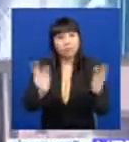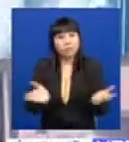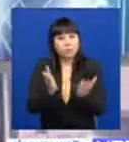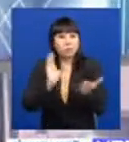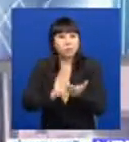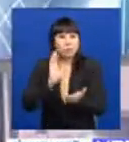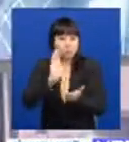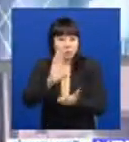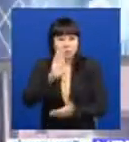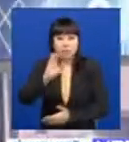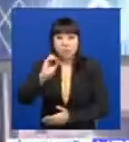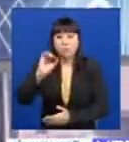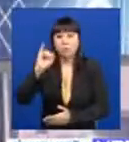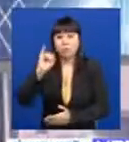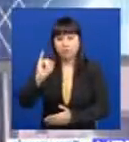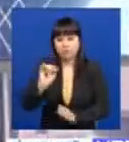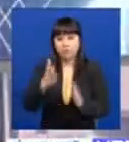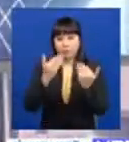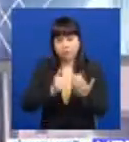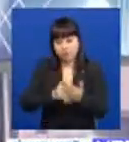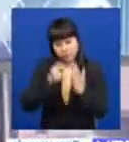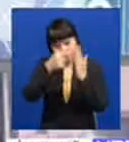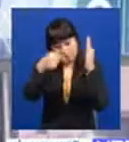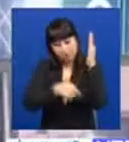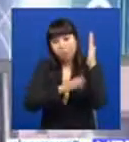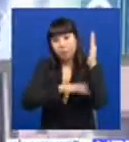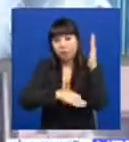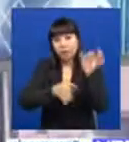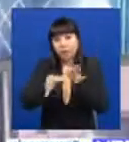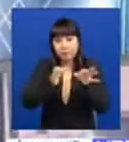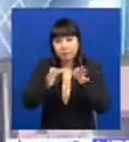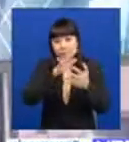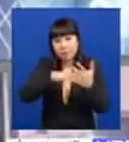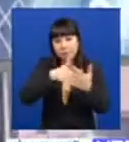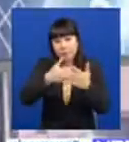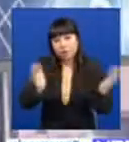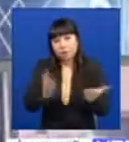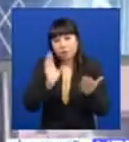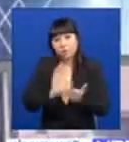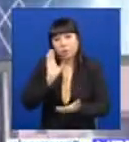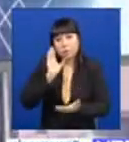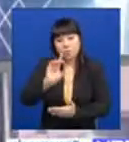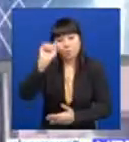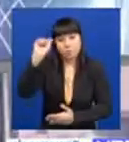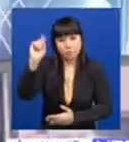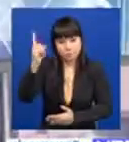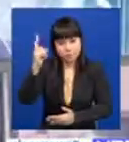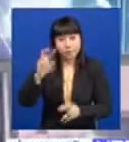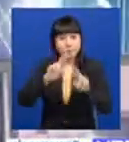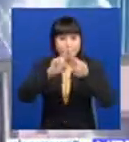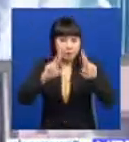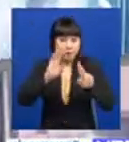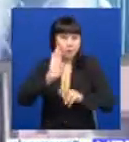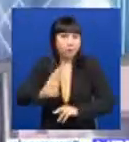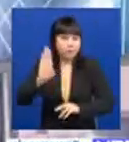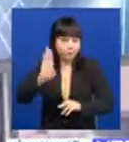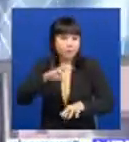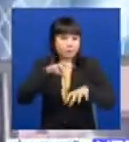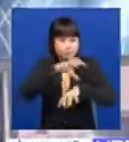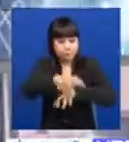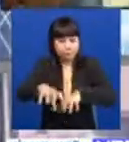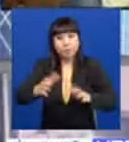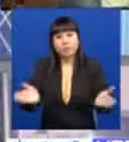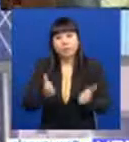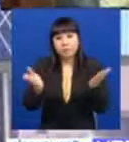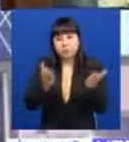การลงทุนหรือว่า boiก็ได้ลงพื้นที่ภาคใต้ค่ะชี้แจงยุทธศาสตร์การส่งเสริมการลงทุนใหม่แก่ผู้ประกอบการในพื้นที่เพื่อที่